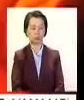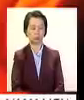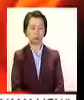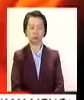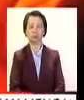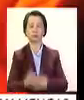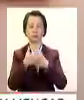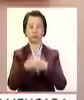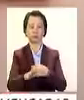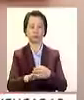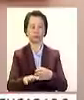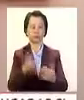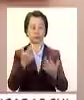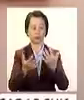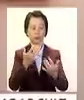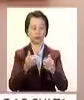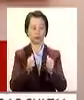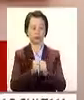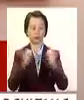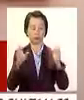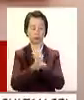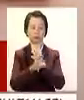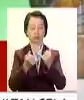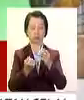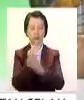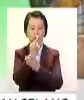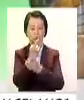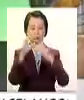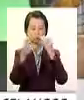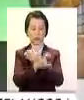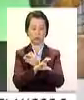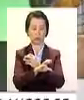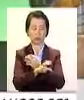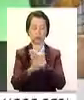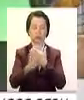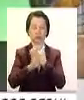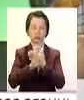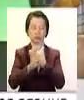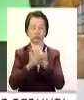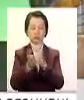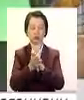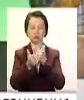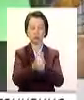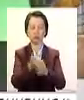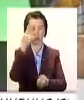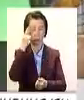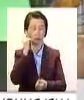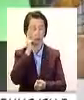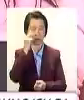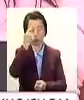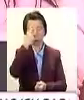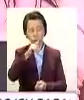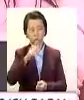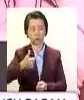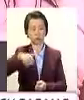Baik, selepas Kiki Challenge dan Momo Challenge, kini timbul satu lagi cabaran yang berbahaya dan menjadi ikutan remaja. Semata-mata